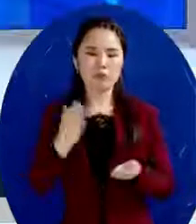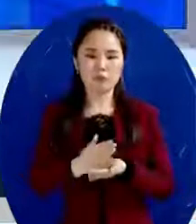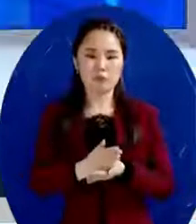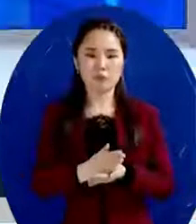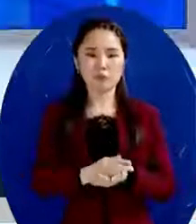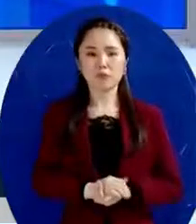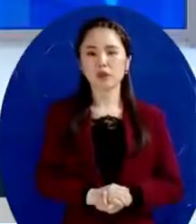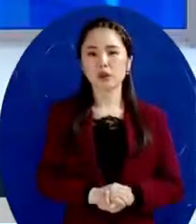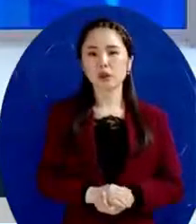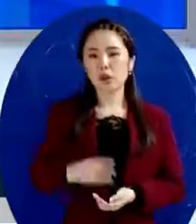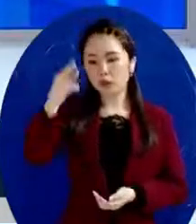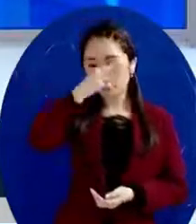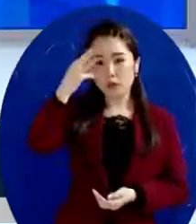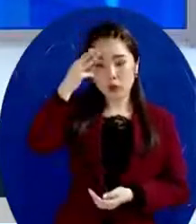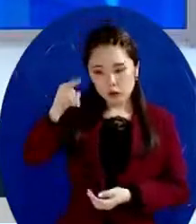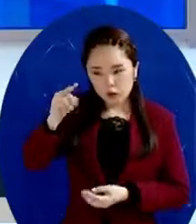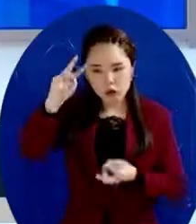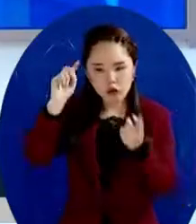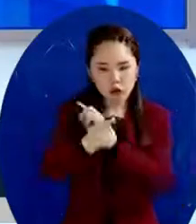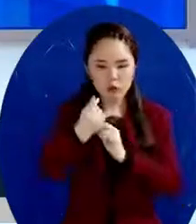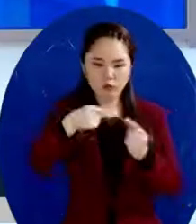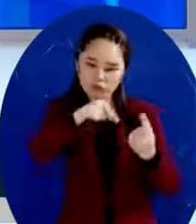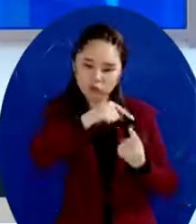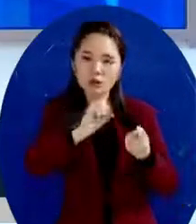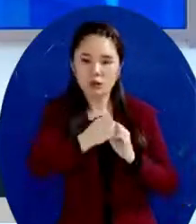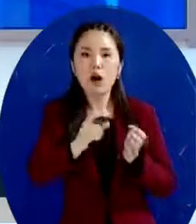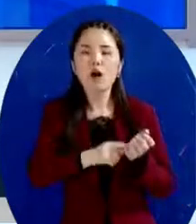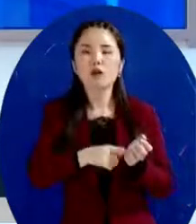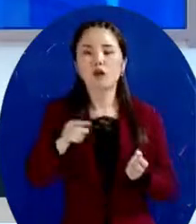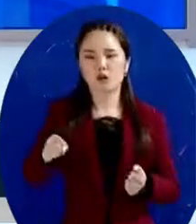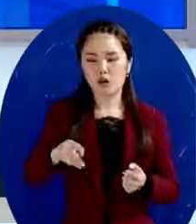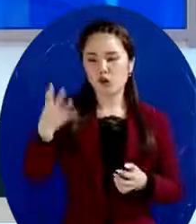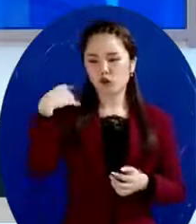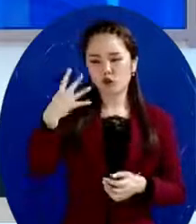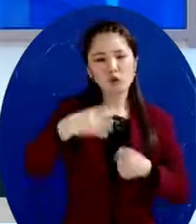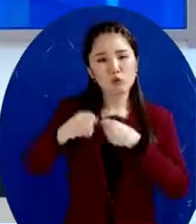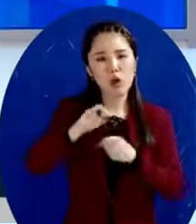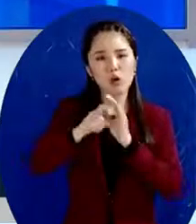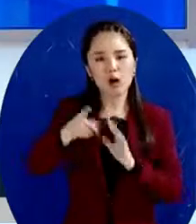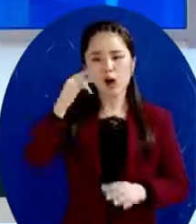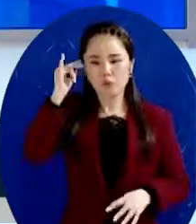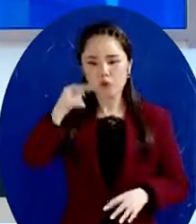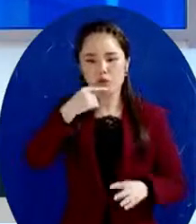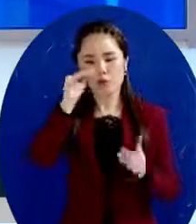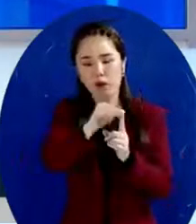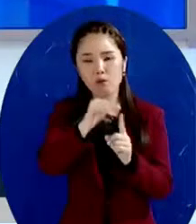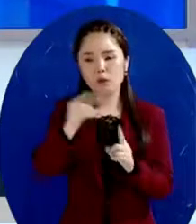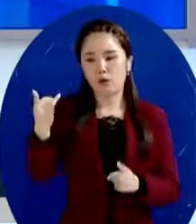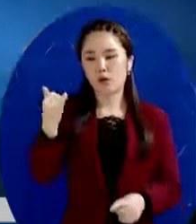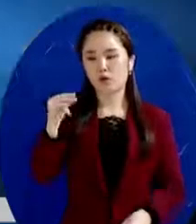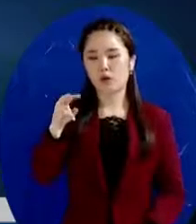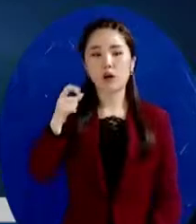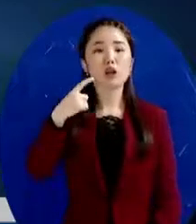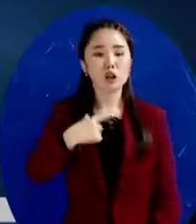Энэ мэдлэгийг мөнгө болгож эдийн засгийн эргэлтэнд оруулах ёстой хэмээн бүрэн эрхийн хугацаанд хамгийн тууштай дуурсан парламентч бол учрал гишүүн